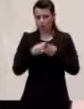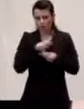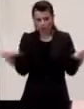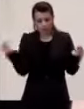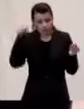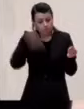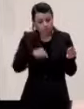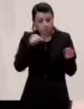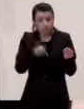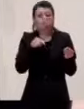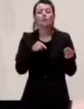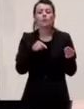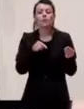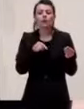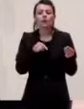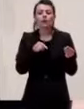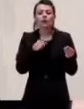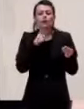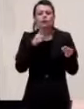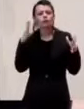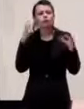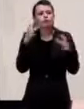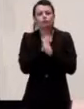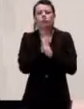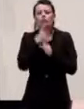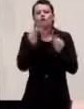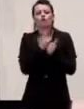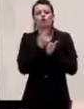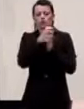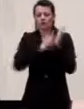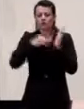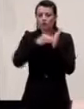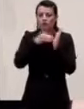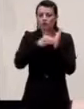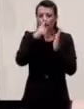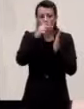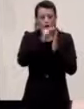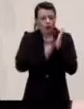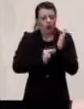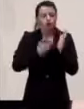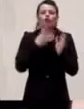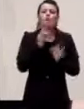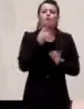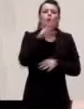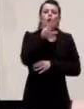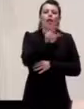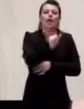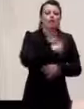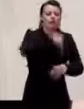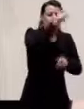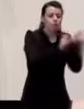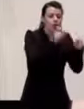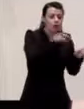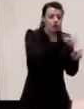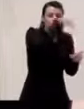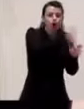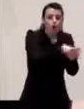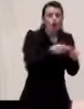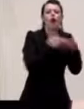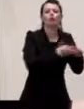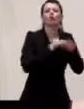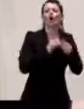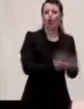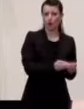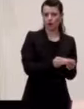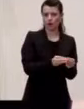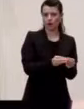a sistema come aiutare le persone anche all'interno dell'RSA. E quindi qua ci sono delle indicazioni